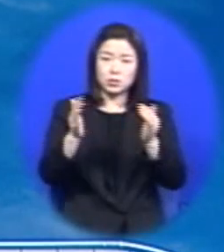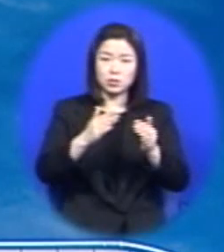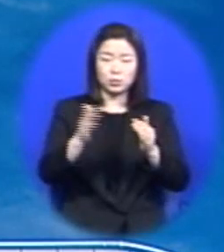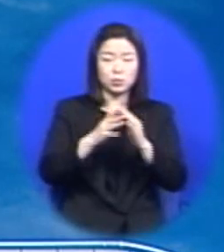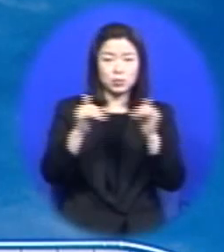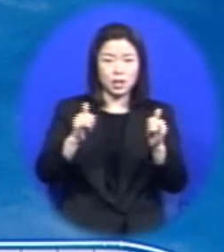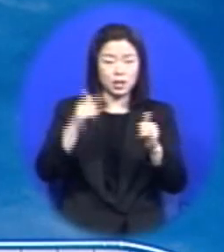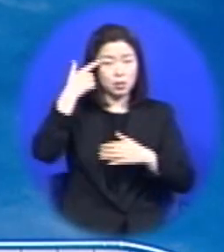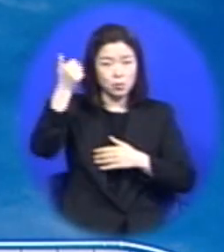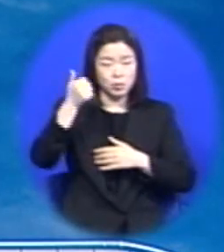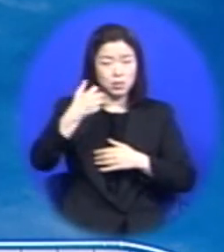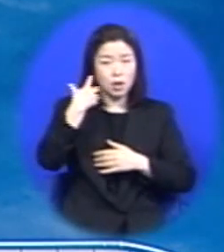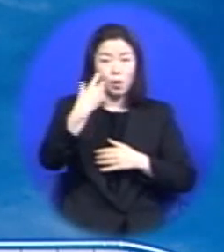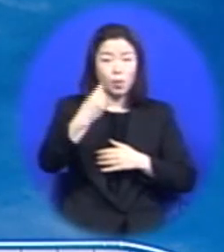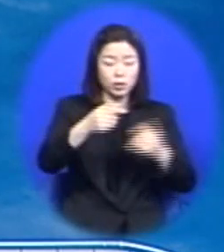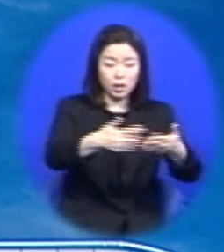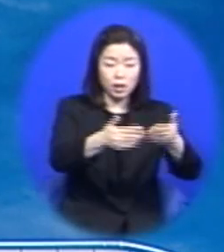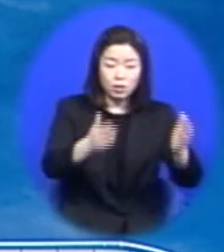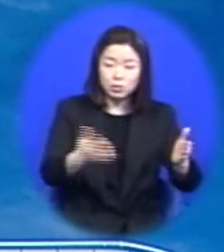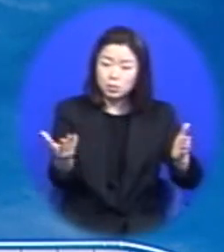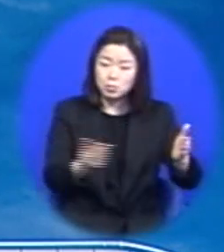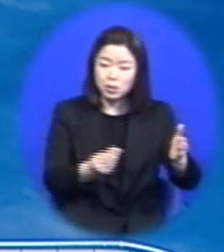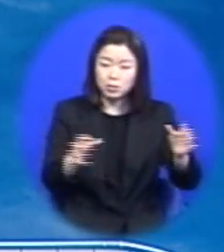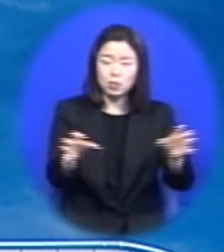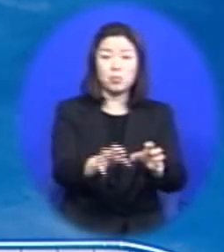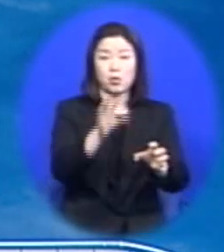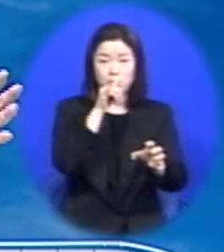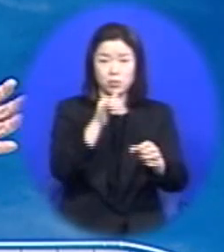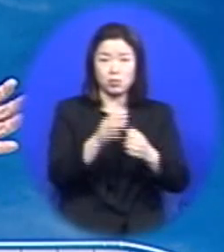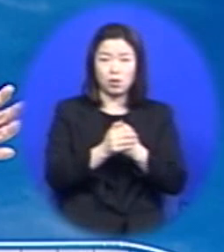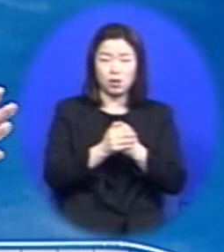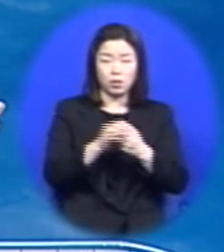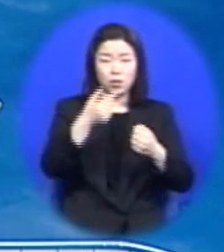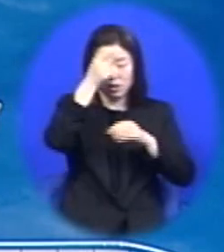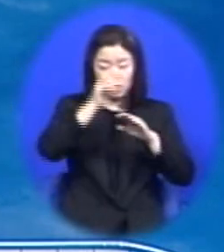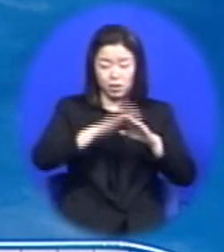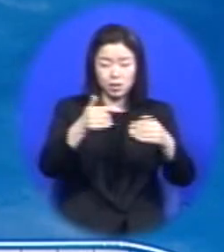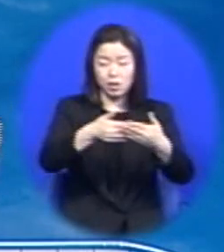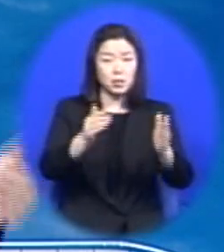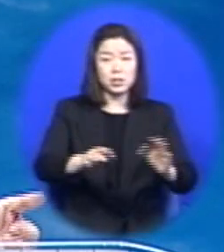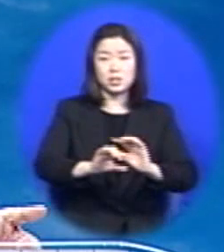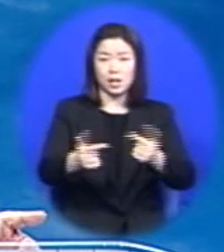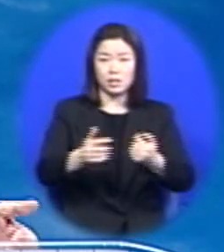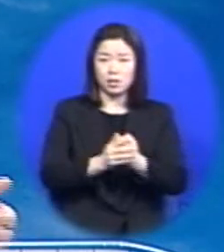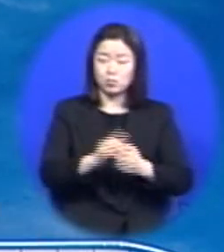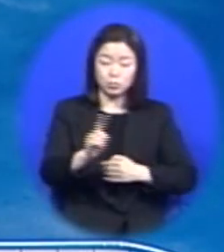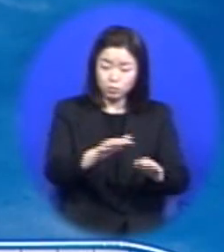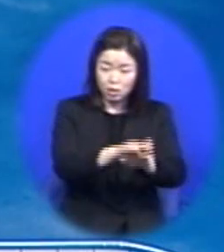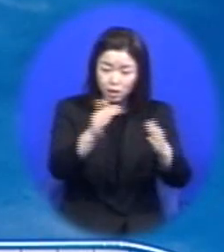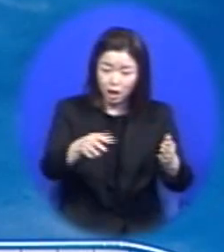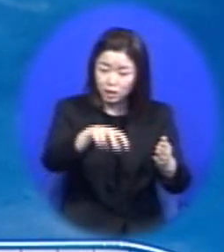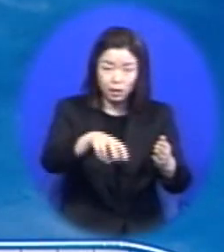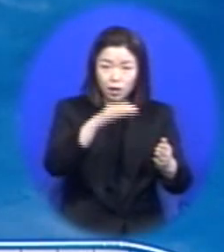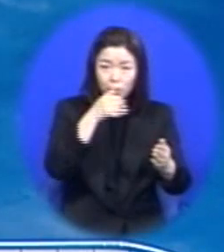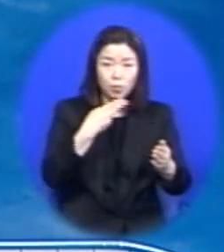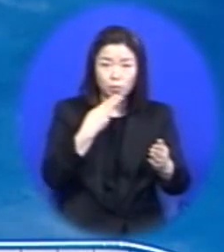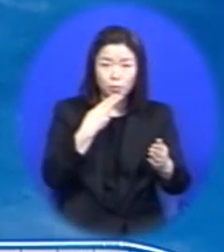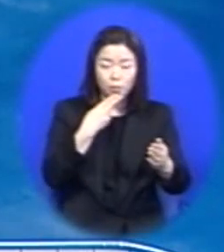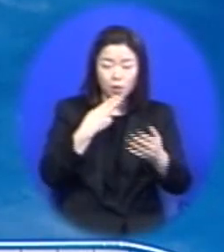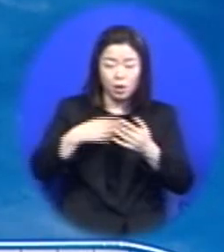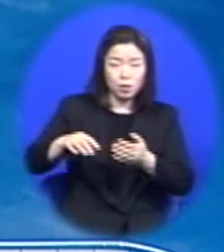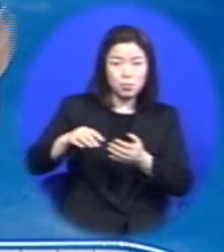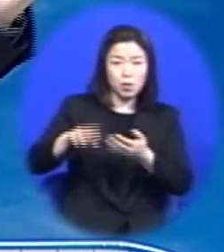세미나 룸을 빌려서 모였습니다. 근데 예배실이 아니에요. 무슨 강단이 있는 것도 아니고 악기가 있는